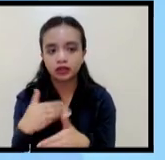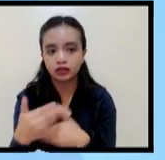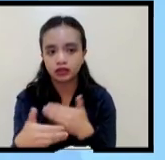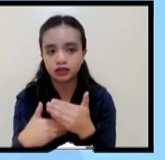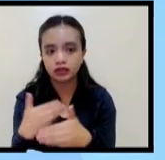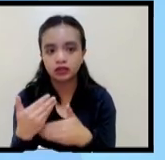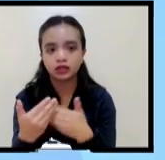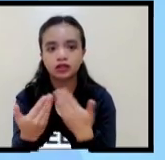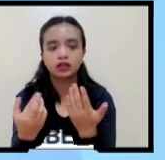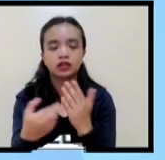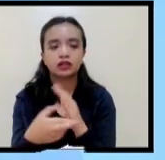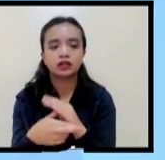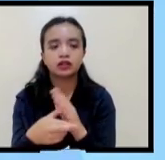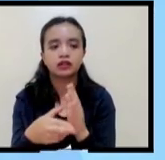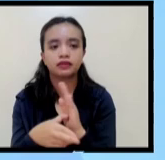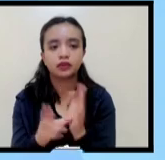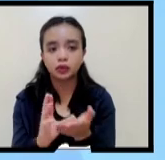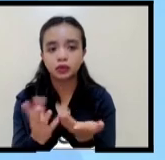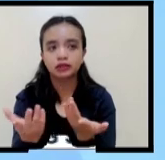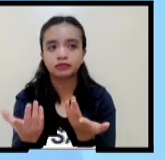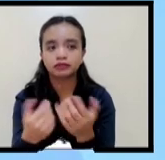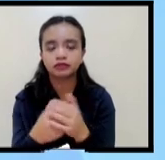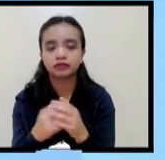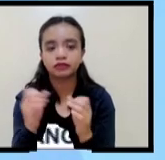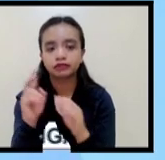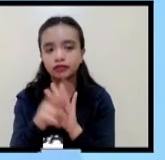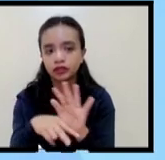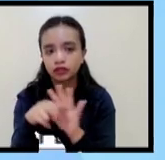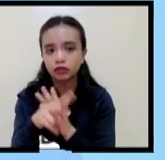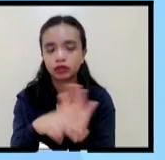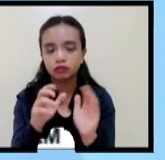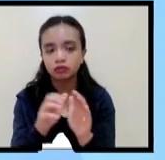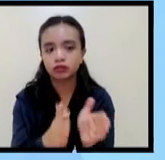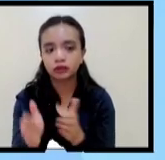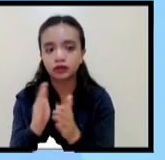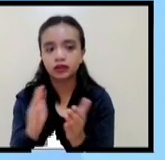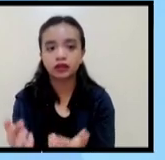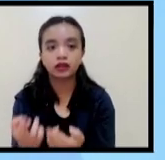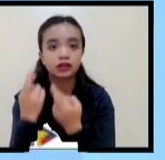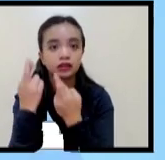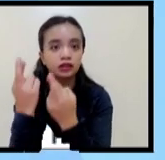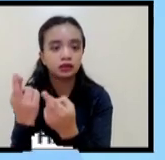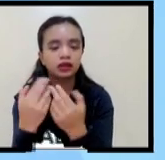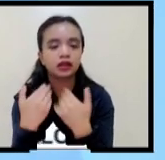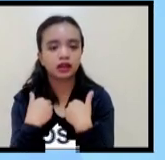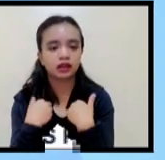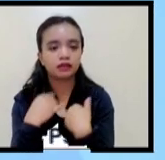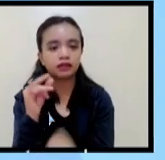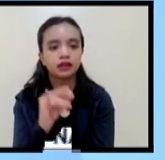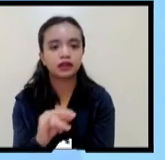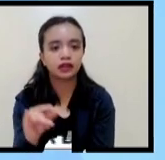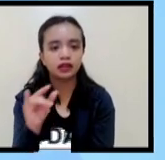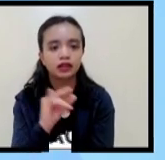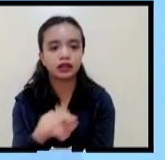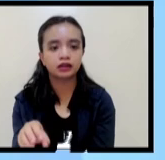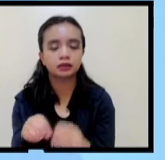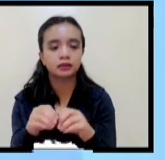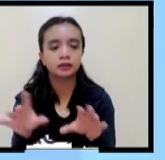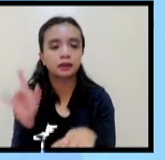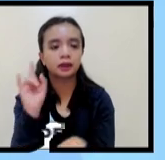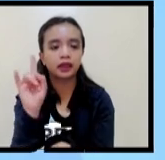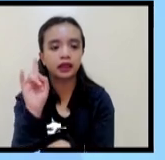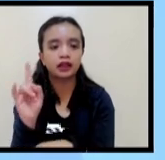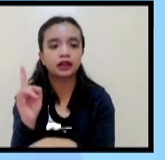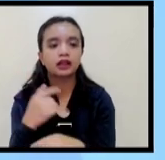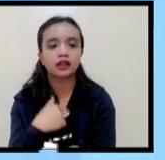interview, intro video, pag-prepare ng resume, cover letter. So may mga videos ako doon. And also meron din ako IG broadcast na Katambray. So